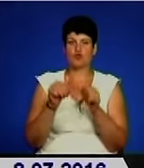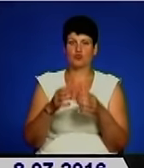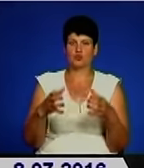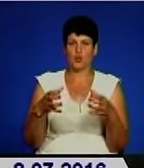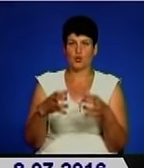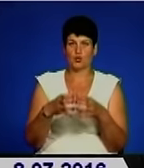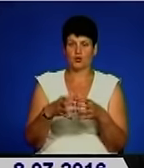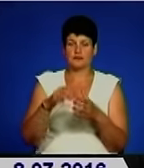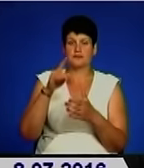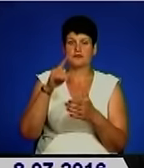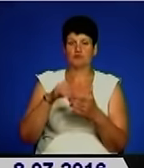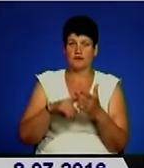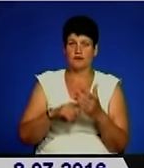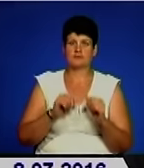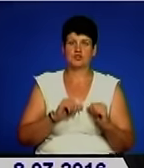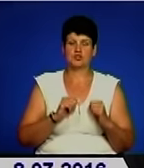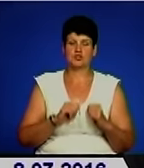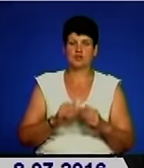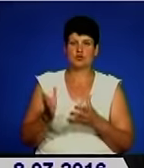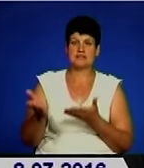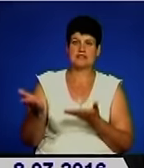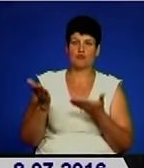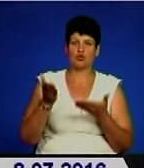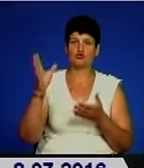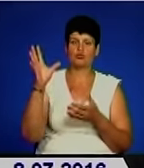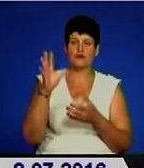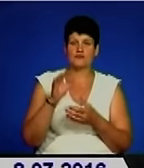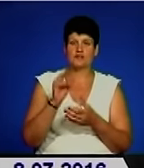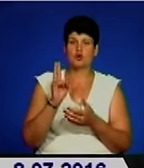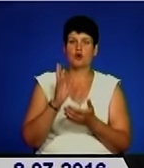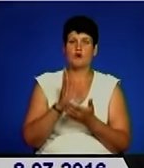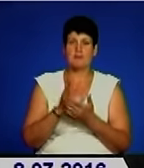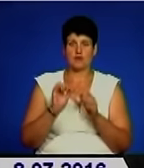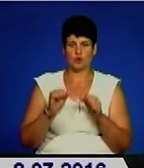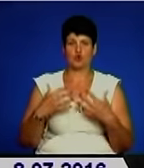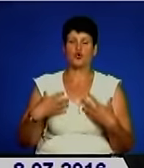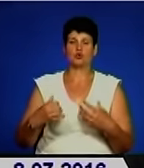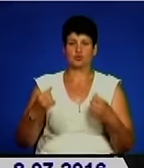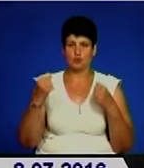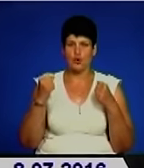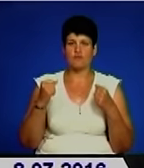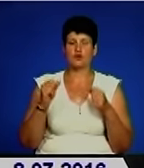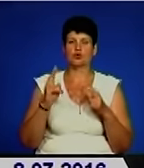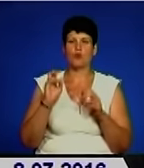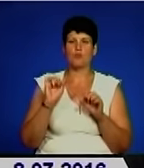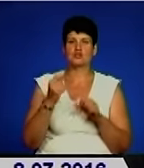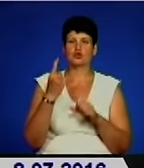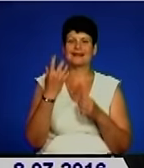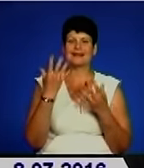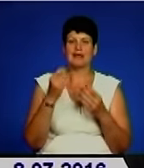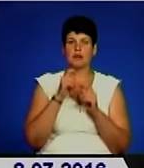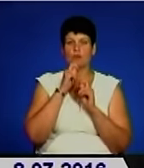сподіваємося і щиро запрошуємо всіх, хто має можливість, хто є здоровий, хто може бодай один день подарувати